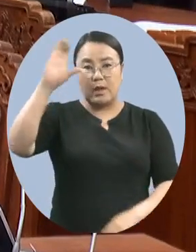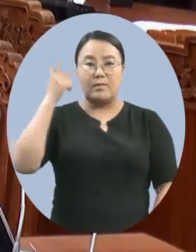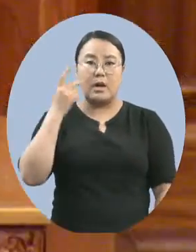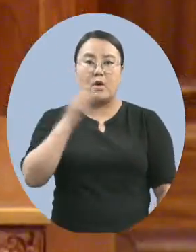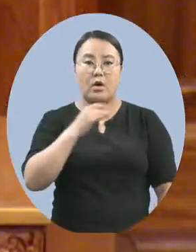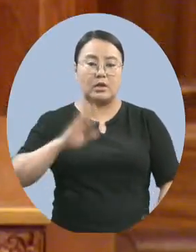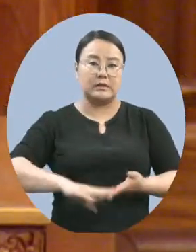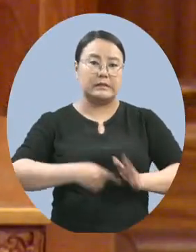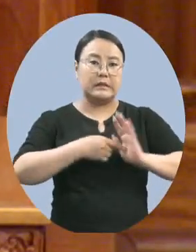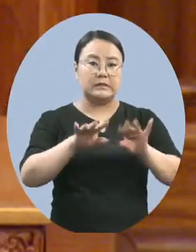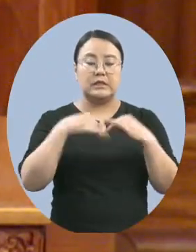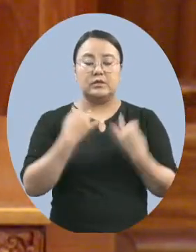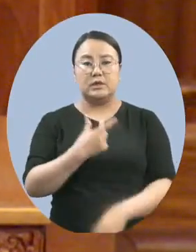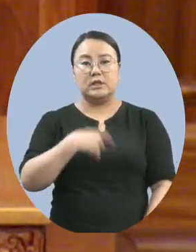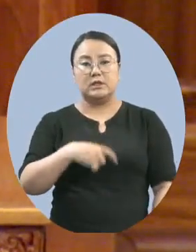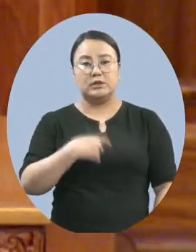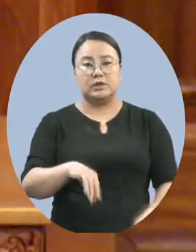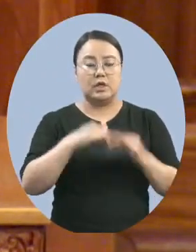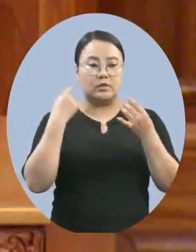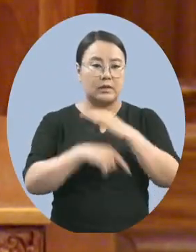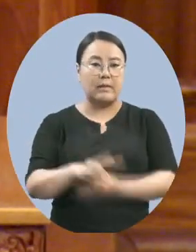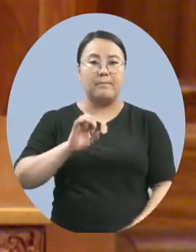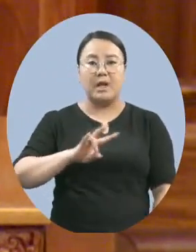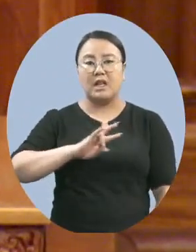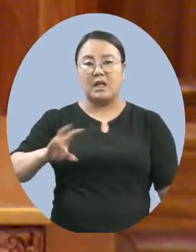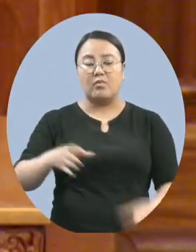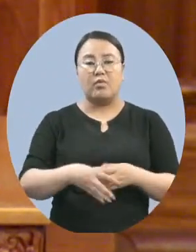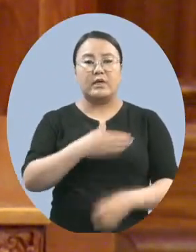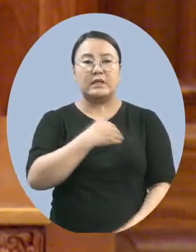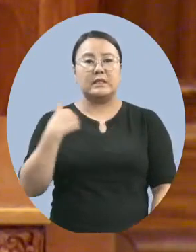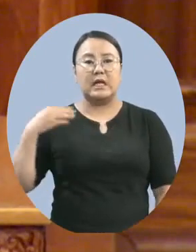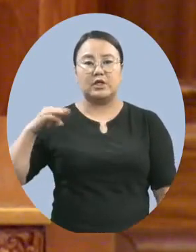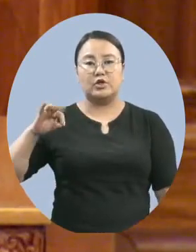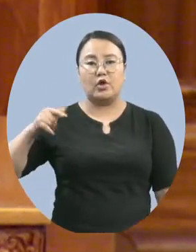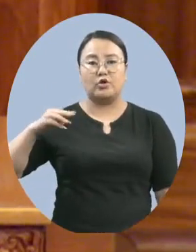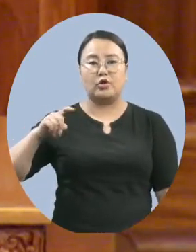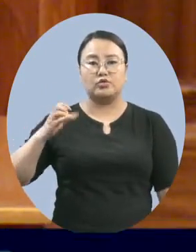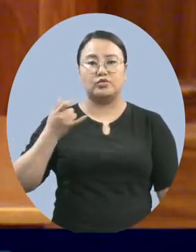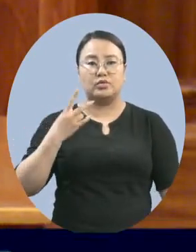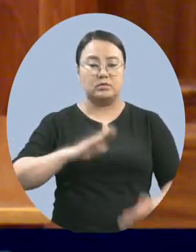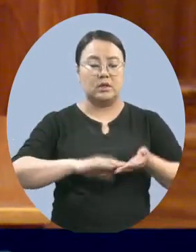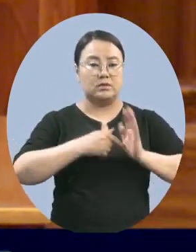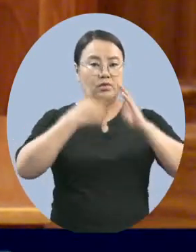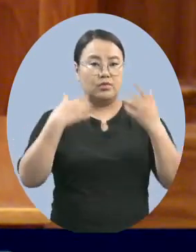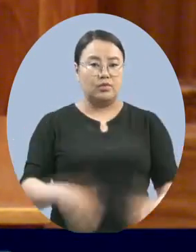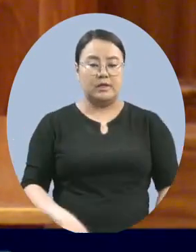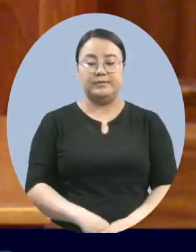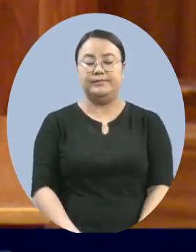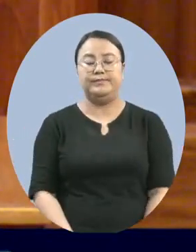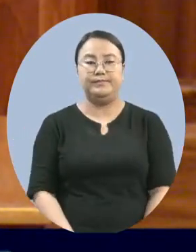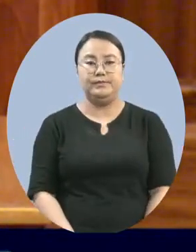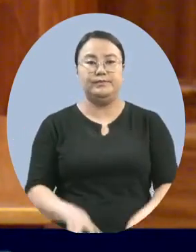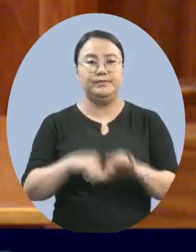хорооны танилцуулгыг Улсын хурлын гишүүн Улсын хурлт Монгол Ардын намын бүлгийн дарга тогтох сөрөг танилцуулав. Улсын